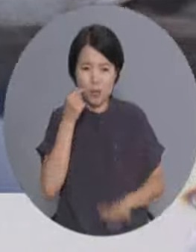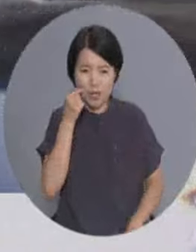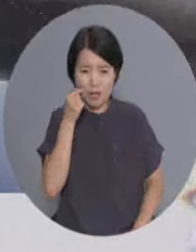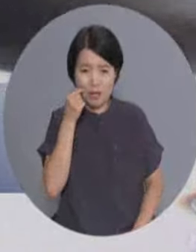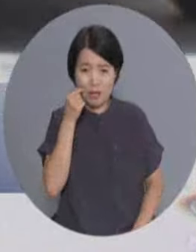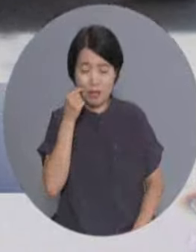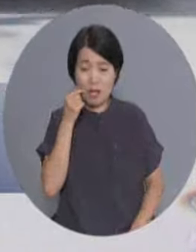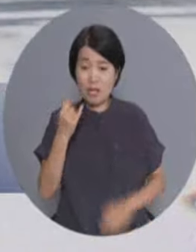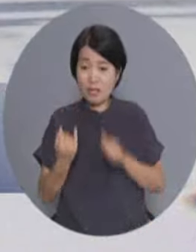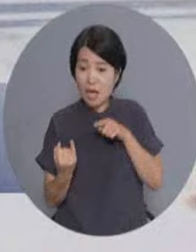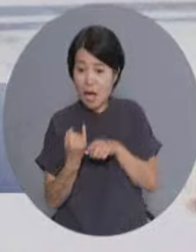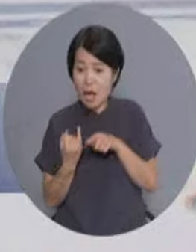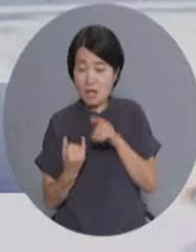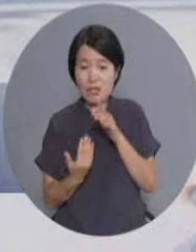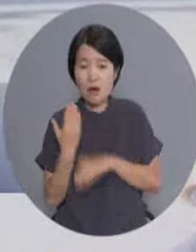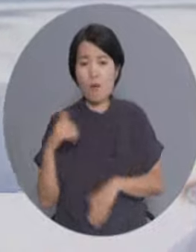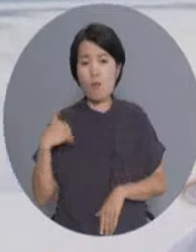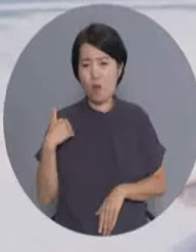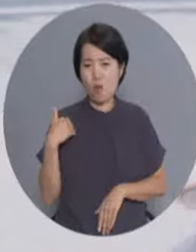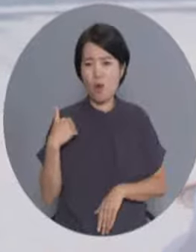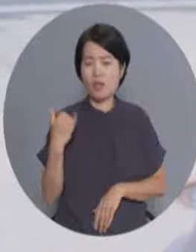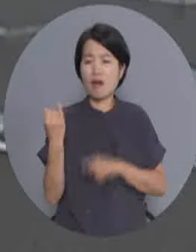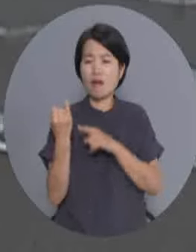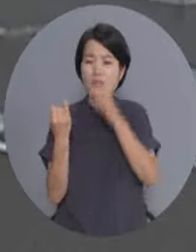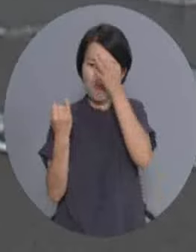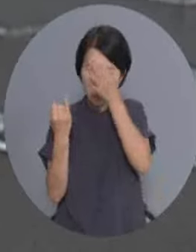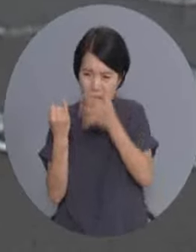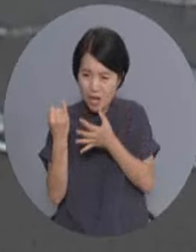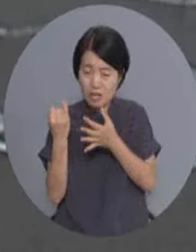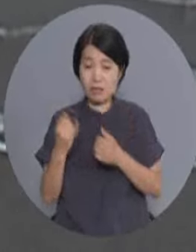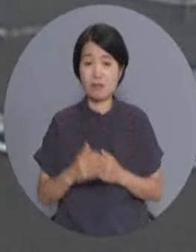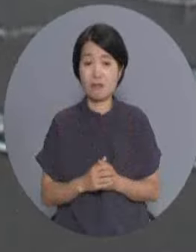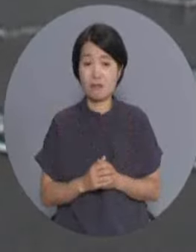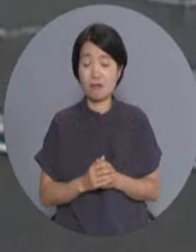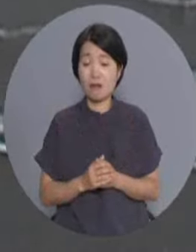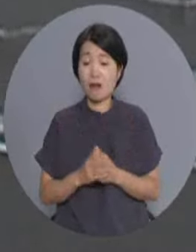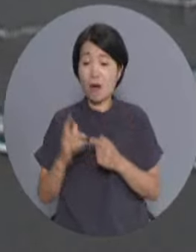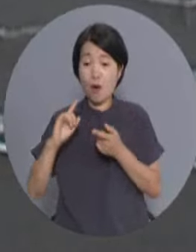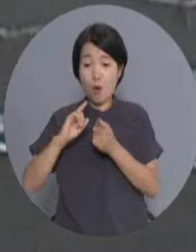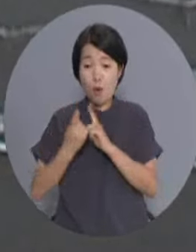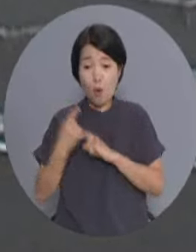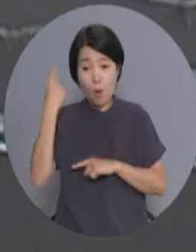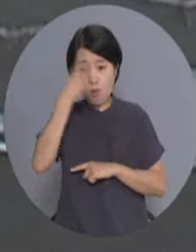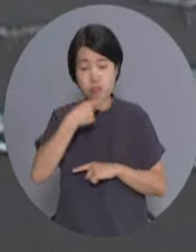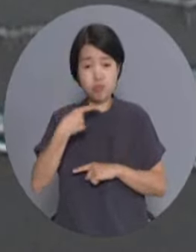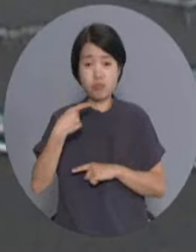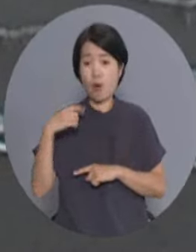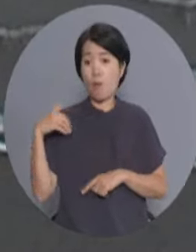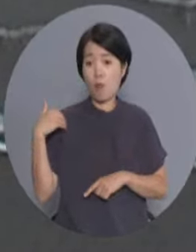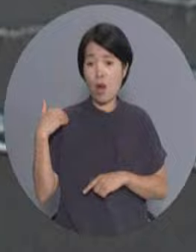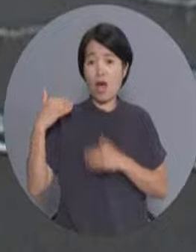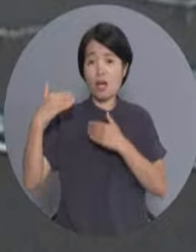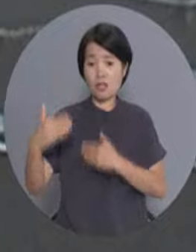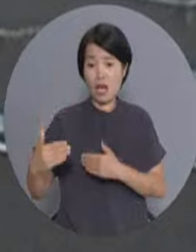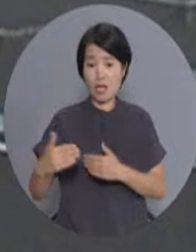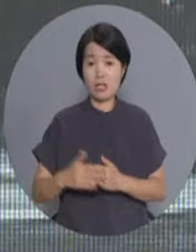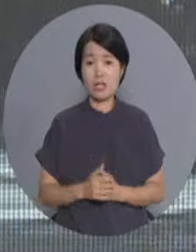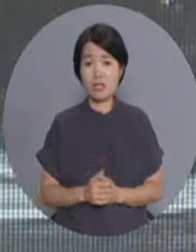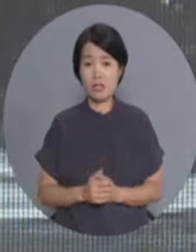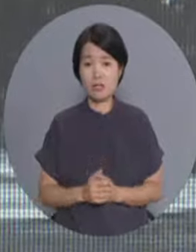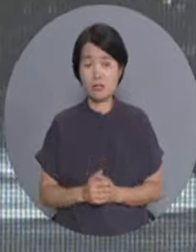알지도 못했다는 게 되게 미안하더라고. 가해자와 피해 여고생이 일면식도 없는 사이인 것으로